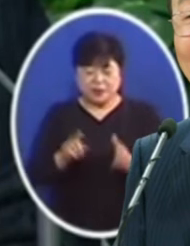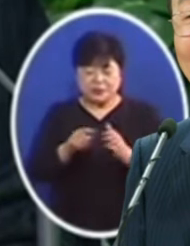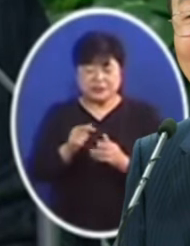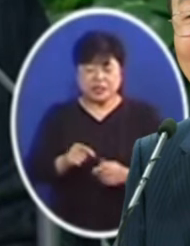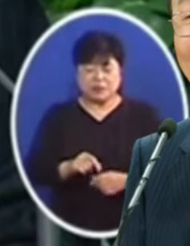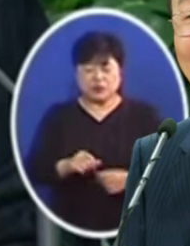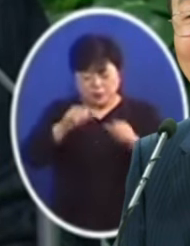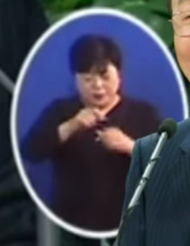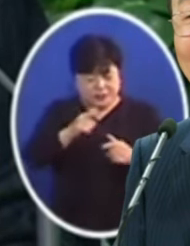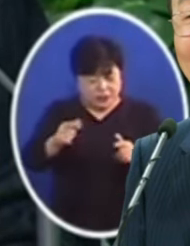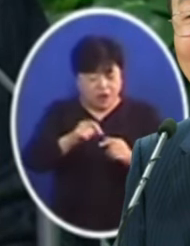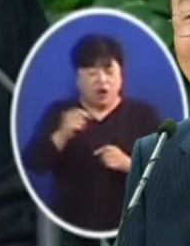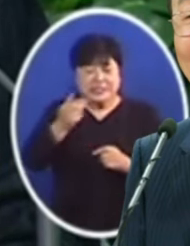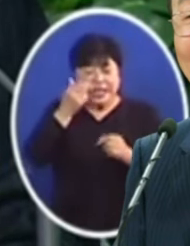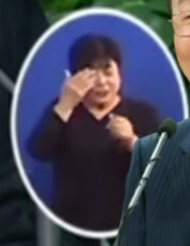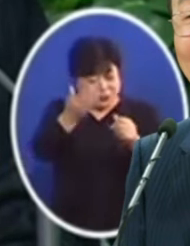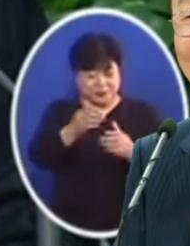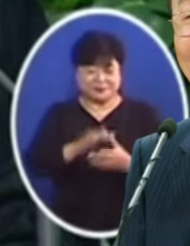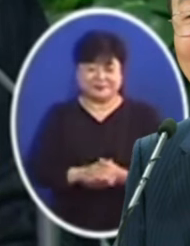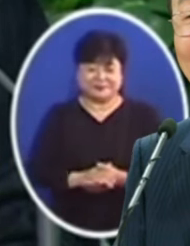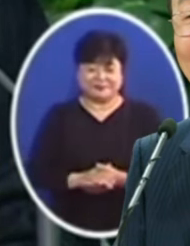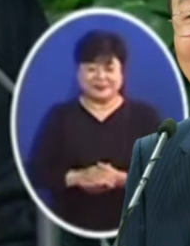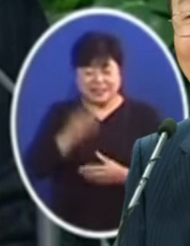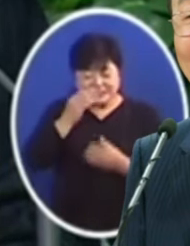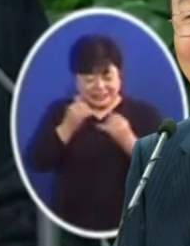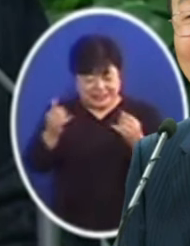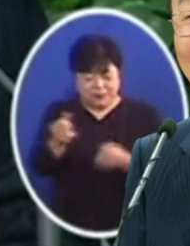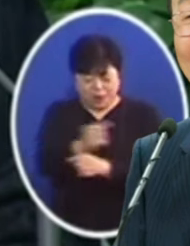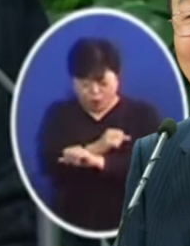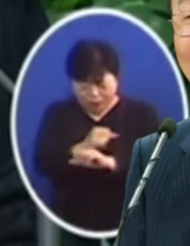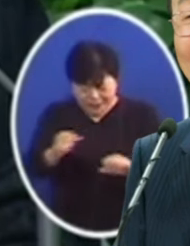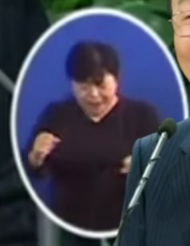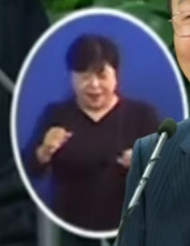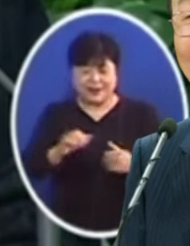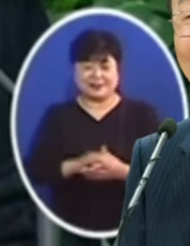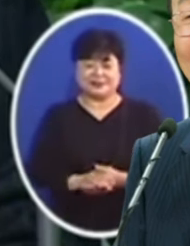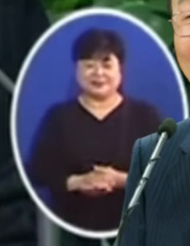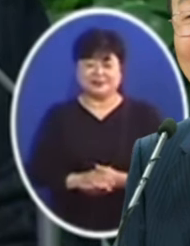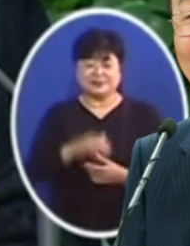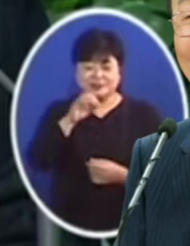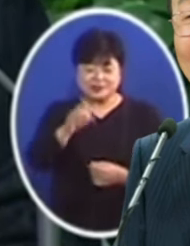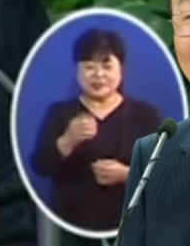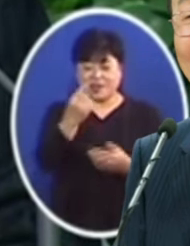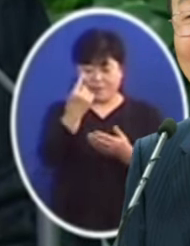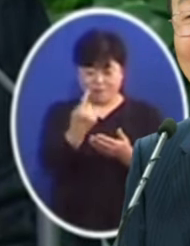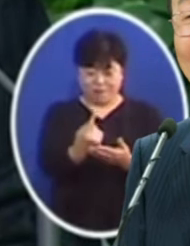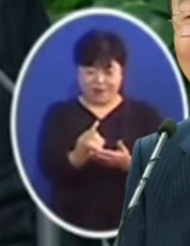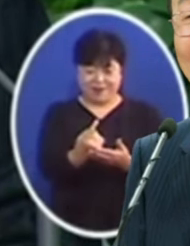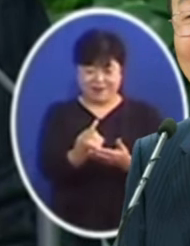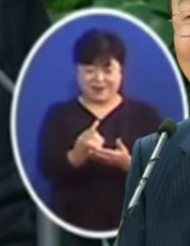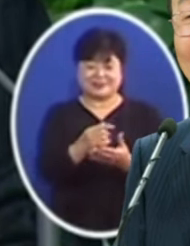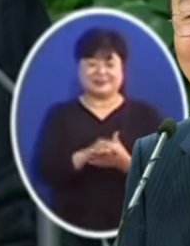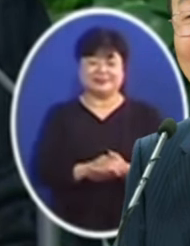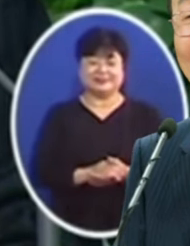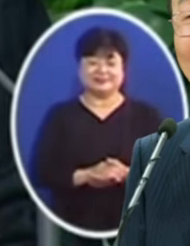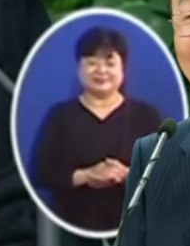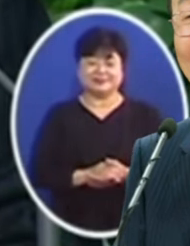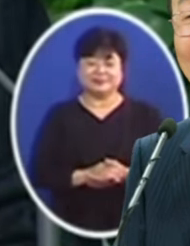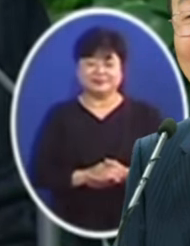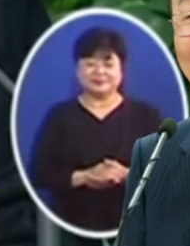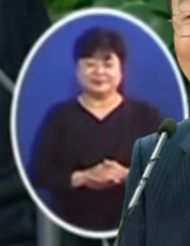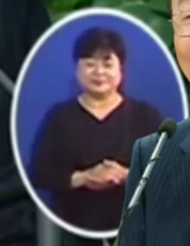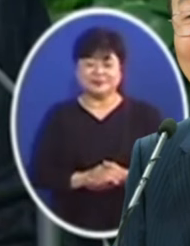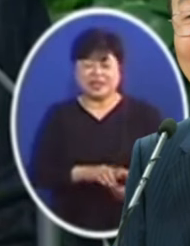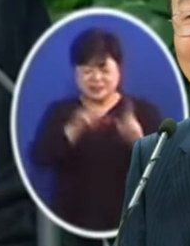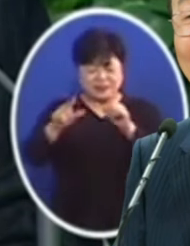자마다 멸망하지 않고 영생을 얻으리라. 이스라엘 백성이 광야에 나와서 지나갈 동안